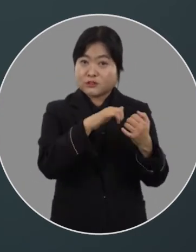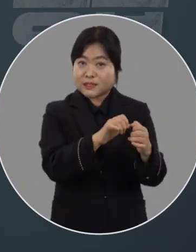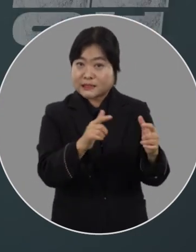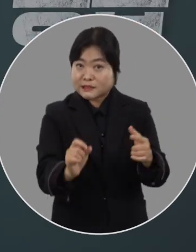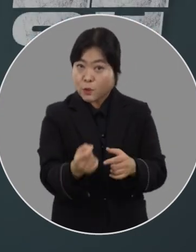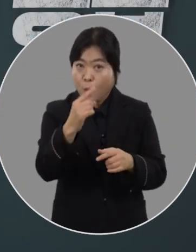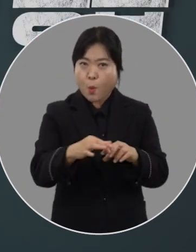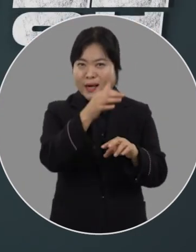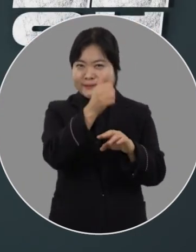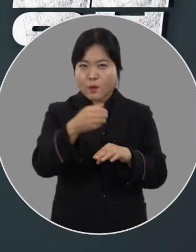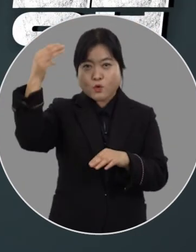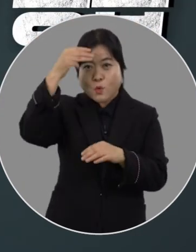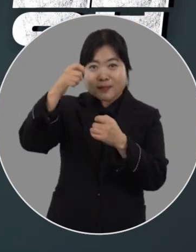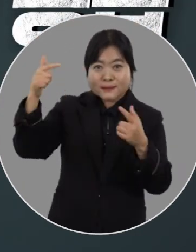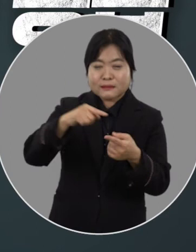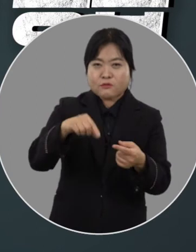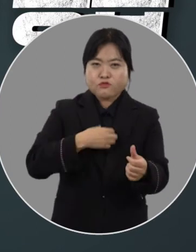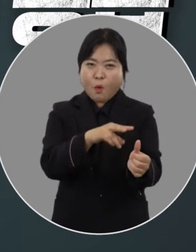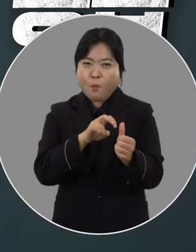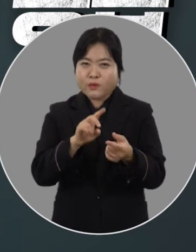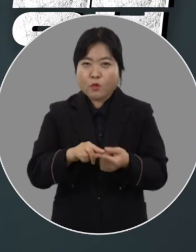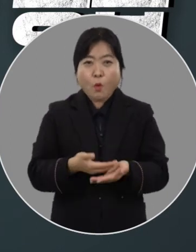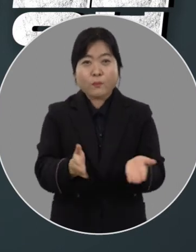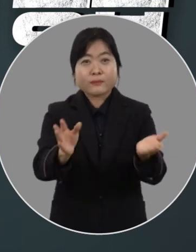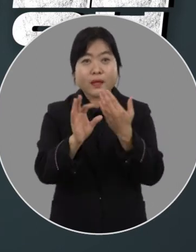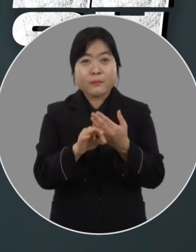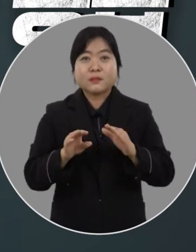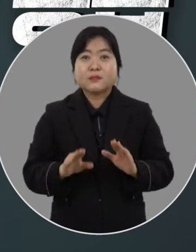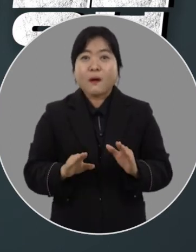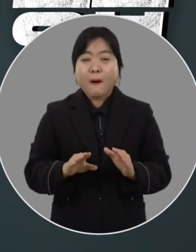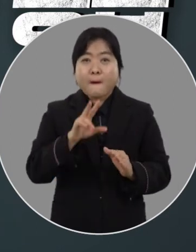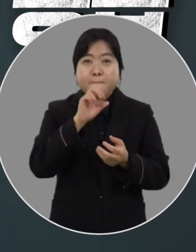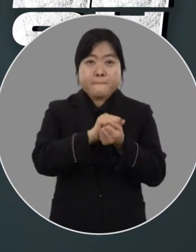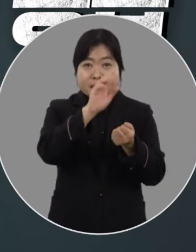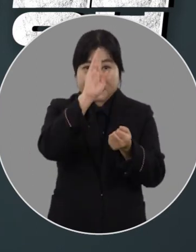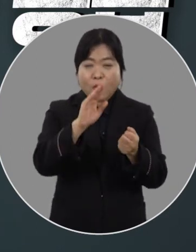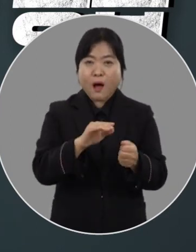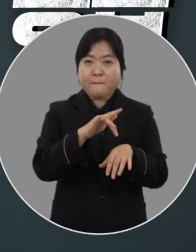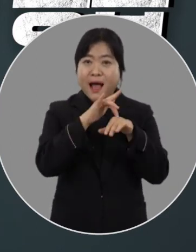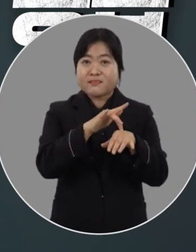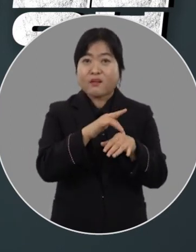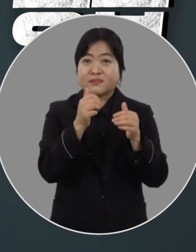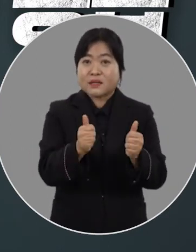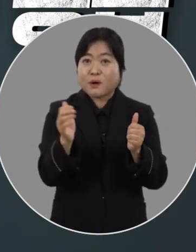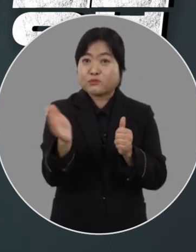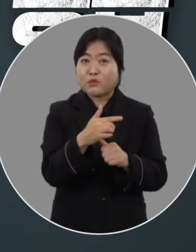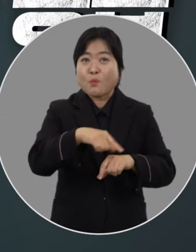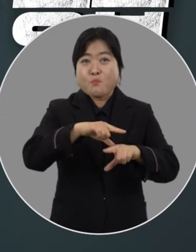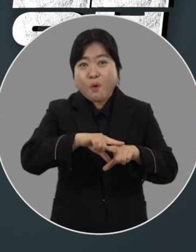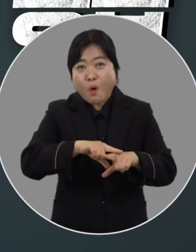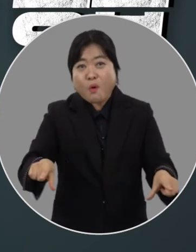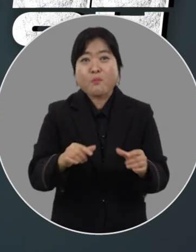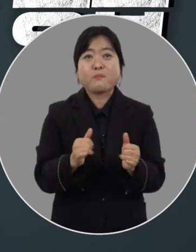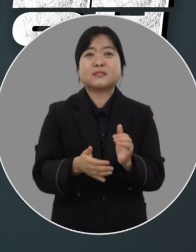의해서 황제나 교황들이 이러한 혐오를 갖다가 공급했다면 이제 패스트와 마녀 재판부터는 너무 평범해